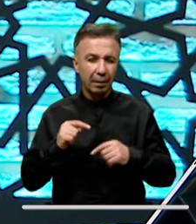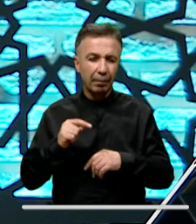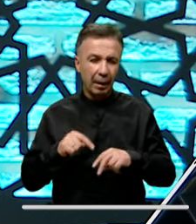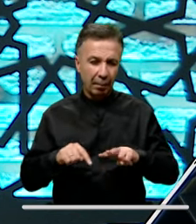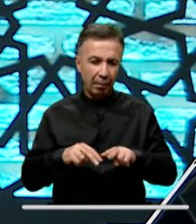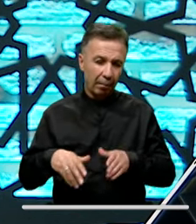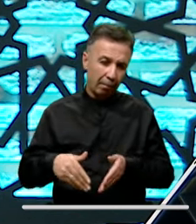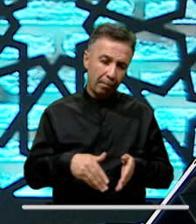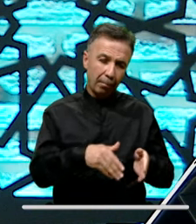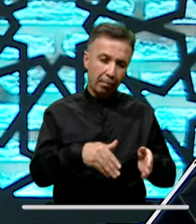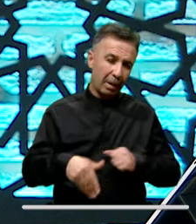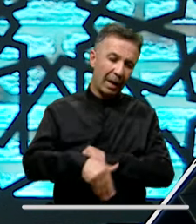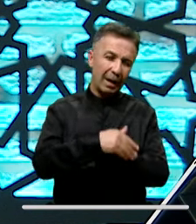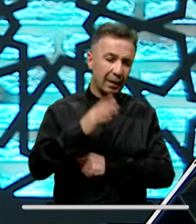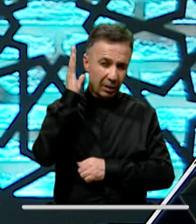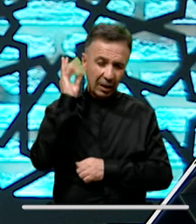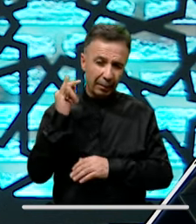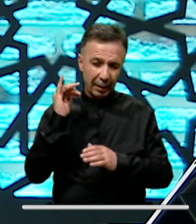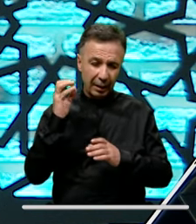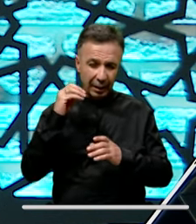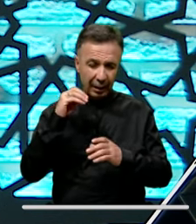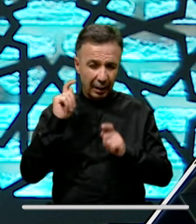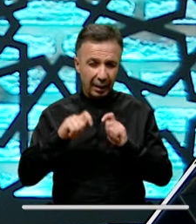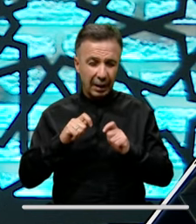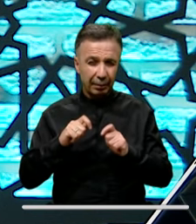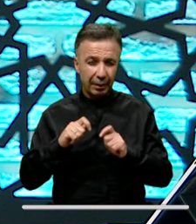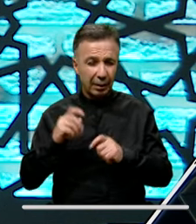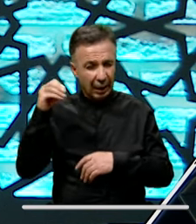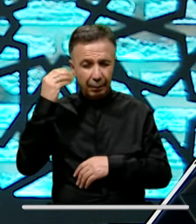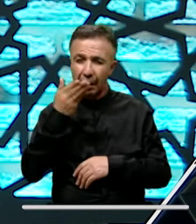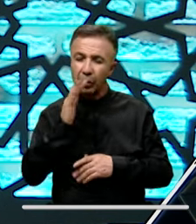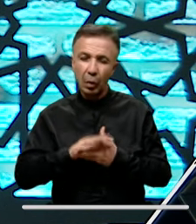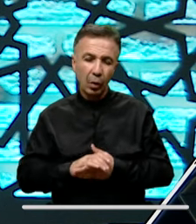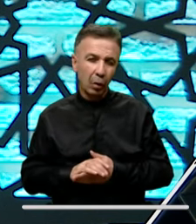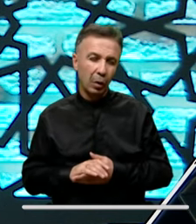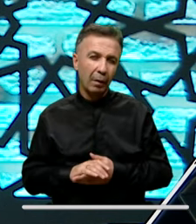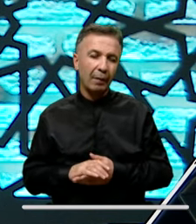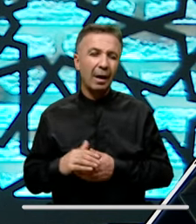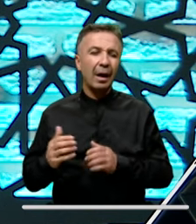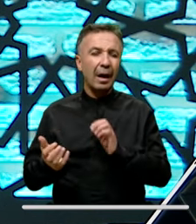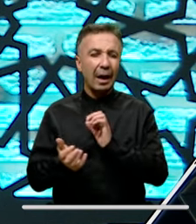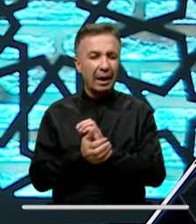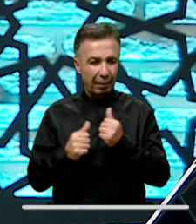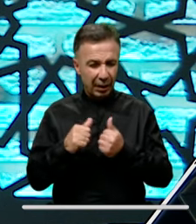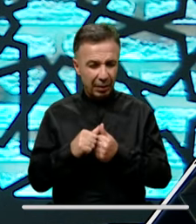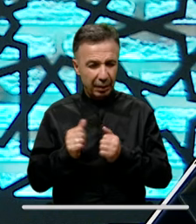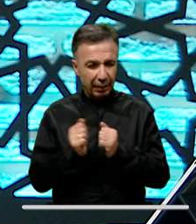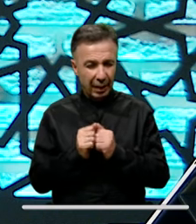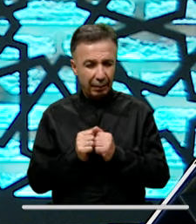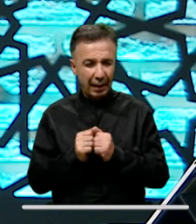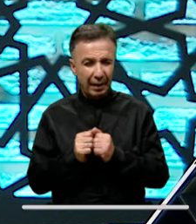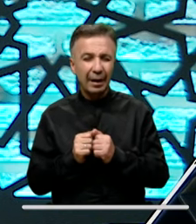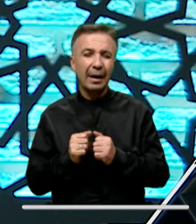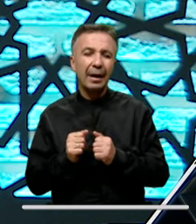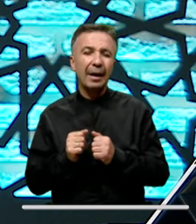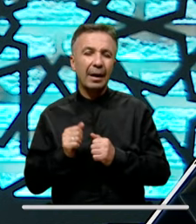Tam imam atanmadı. Karşı mahalle çok uzaktır. Ailemle beraber, eşimle beraber cemaatle kılıyorduk evde.